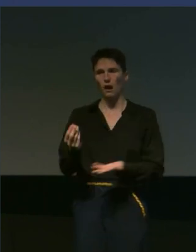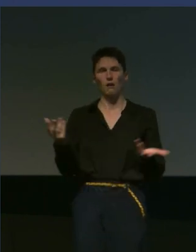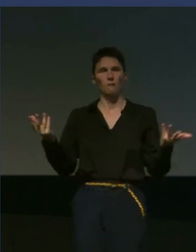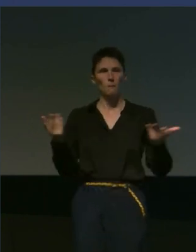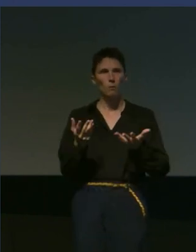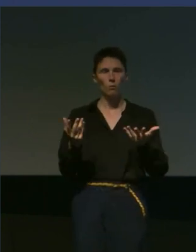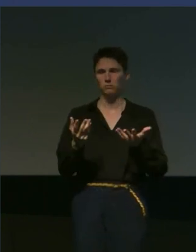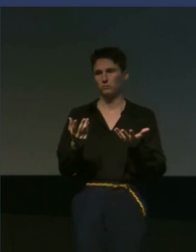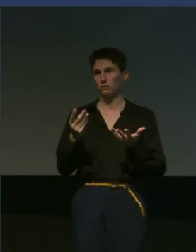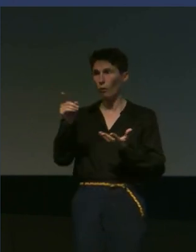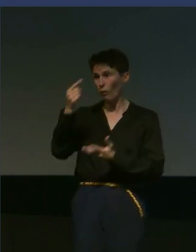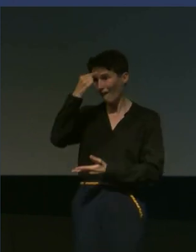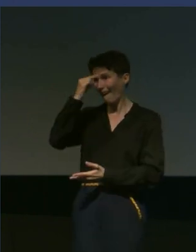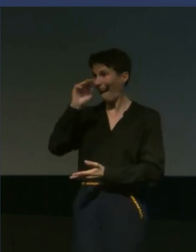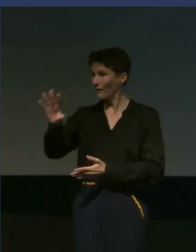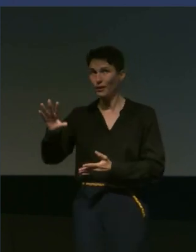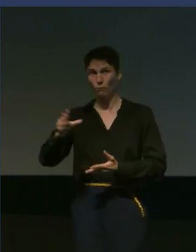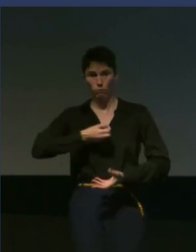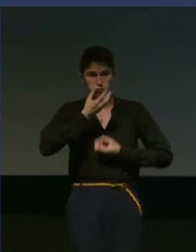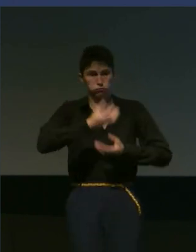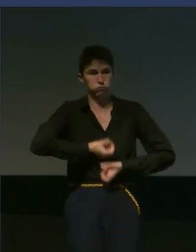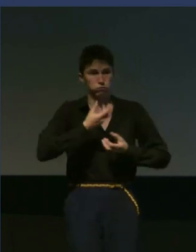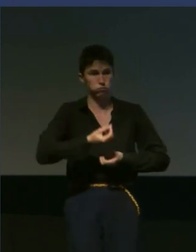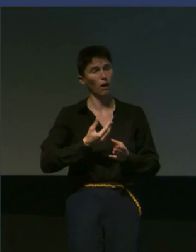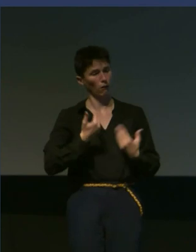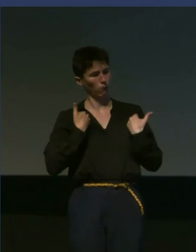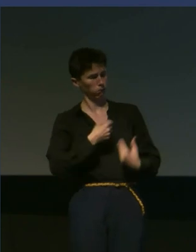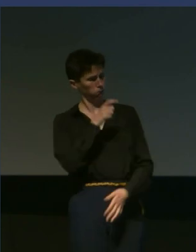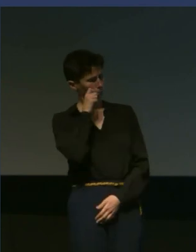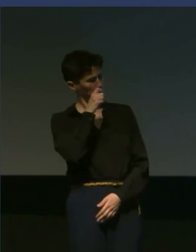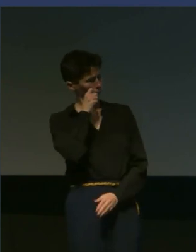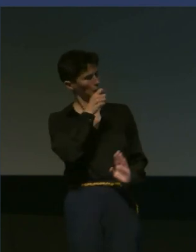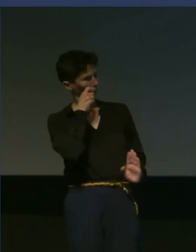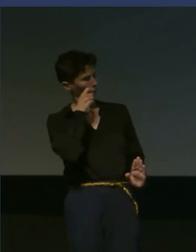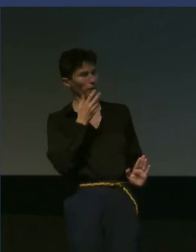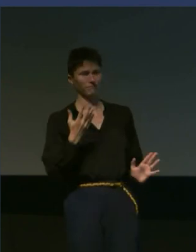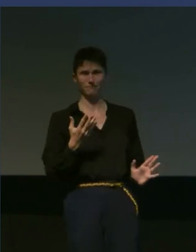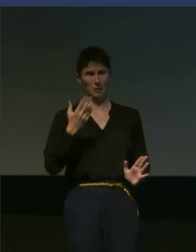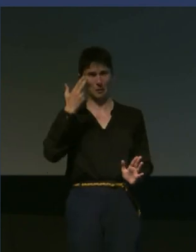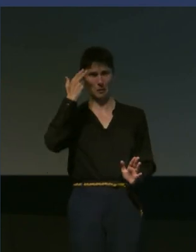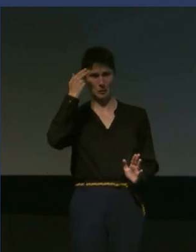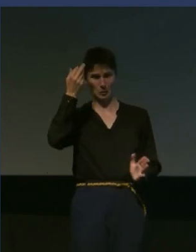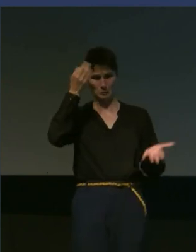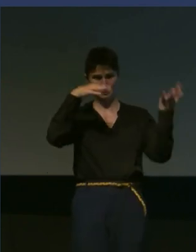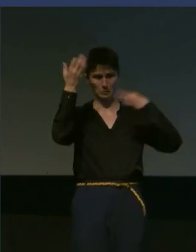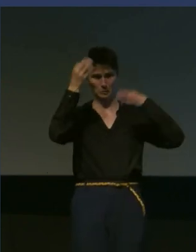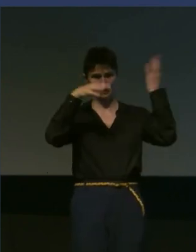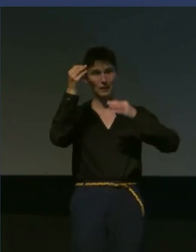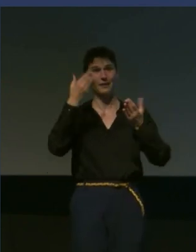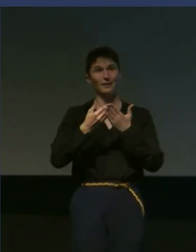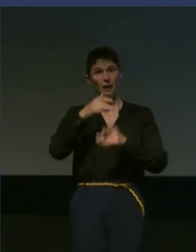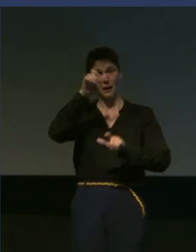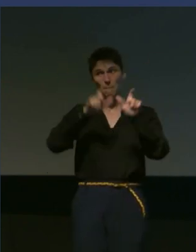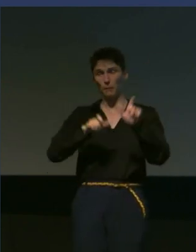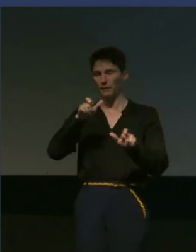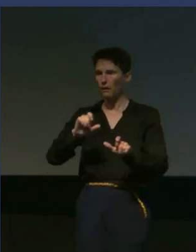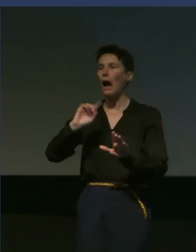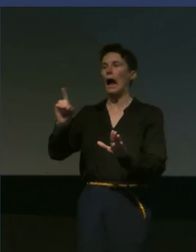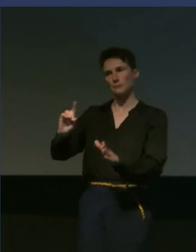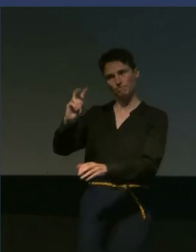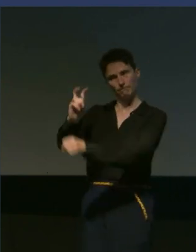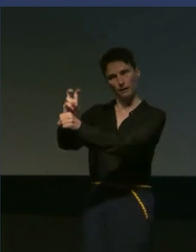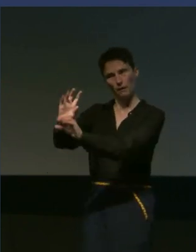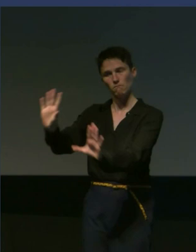leur opinion et sous couvert de style, vont raconter n'importe quoi et c'est ce que les gens vont retenir. Ils vont du